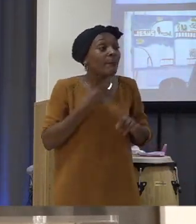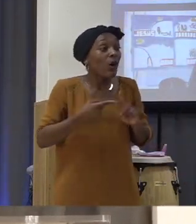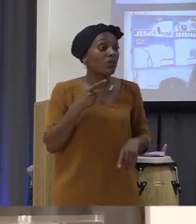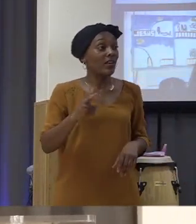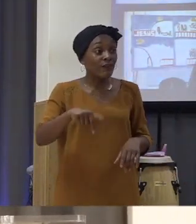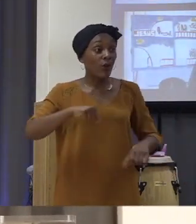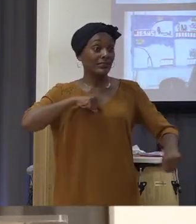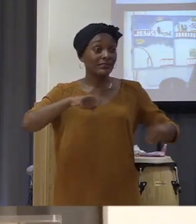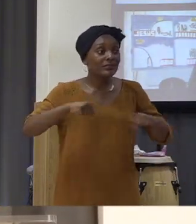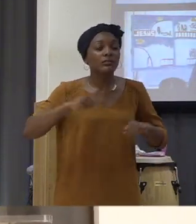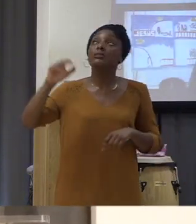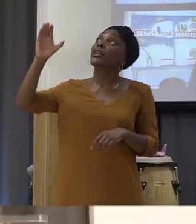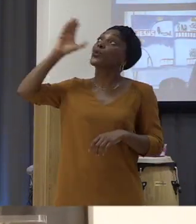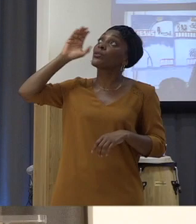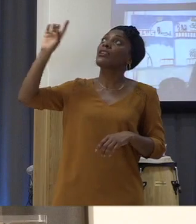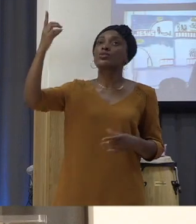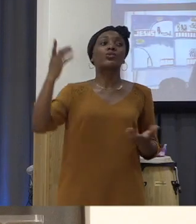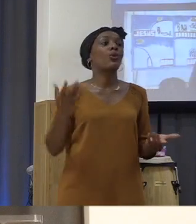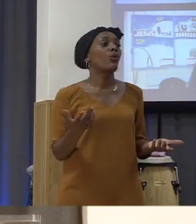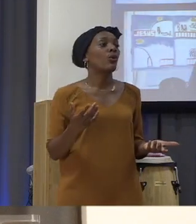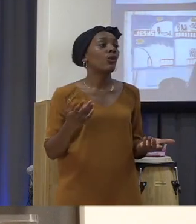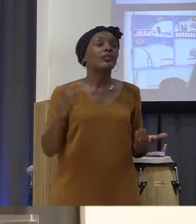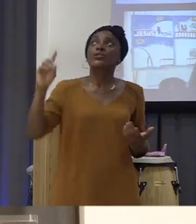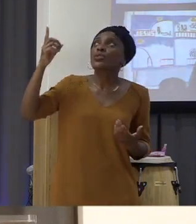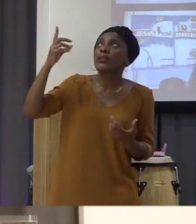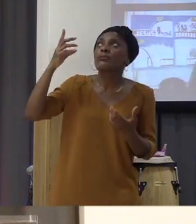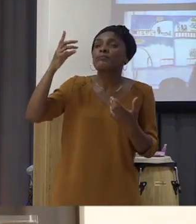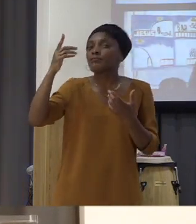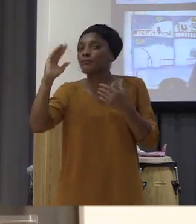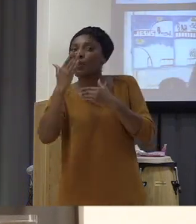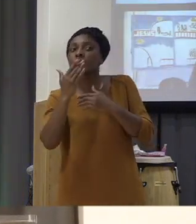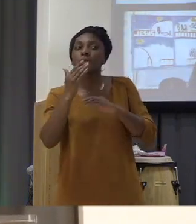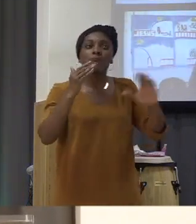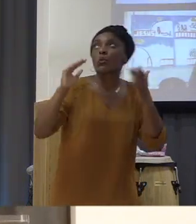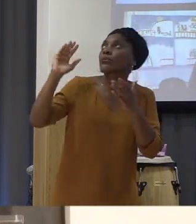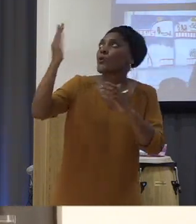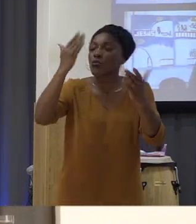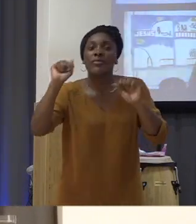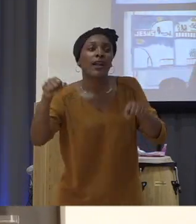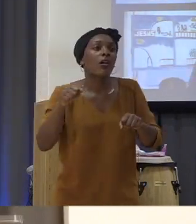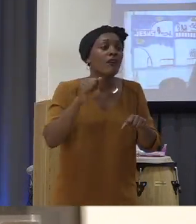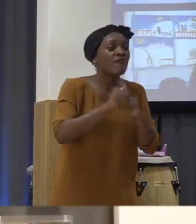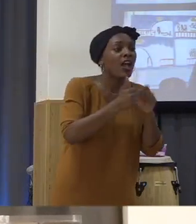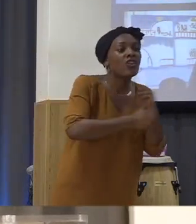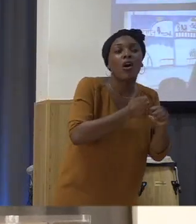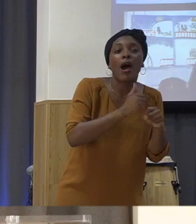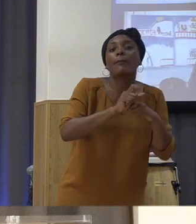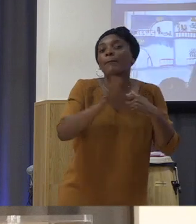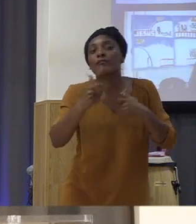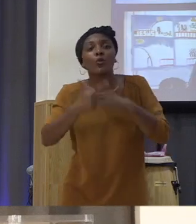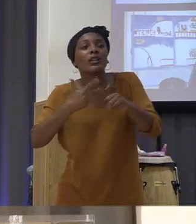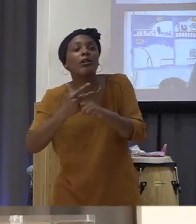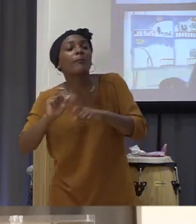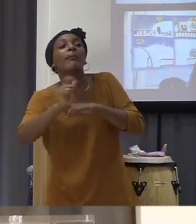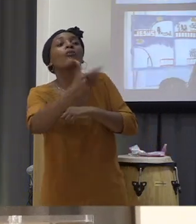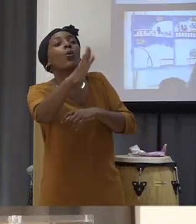à l'écoute de Dieu, à l'écoute de ce que Dieu place devant nous. On peut faire quelque chose pendant un temps, passer un autre service et